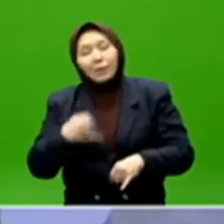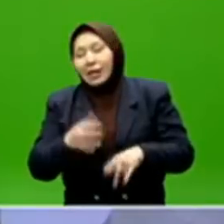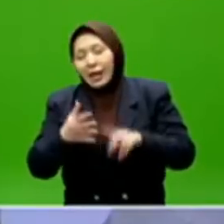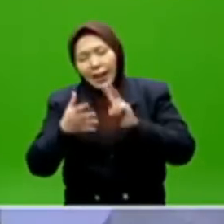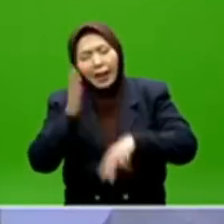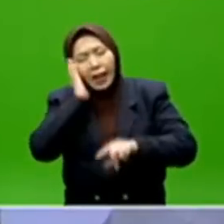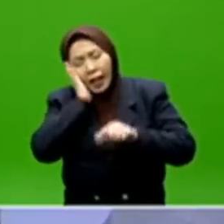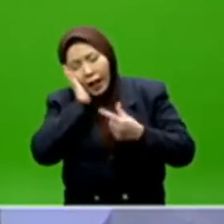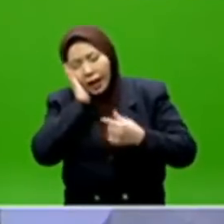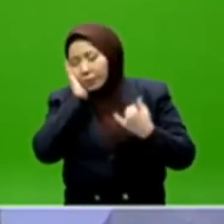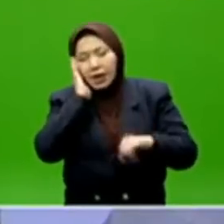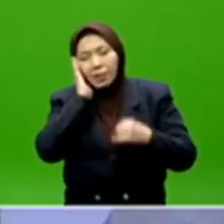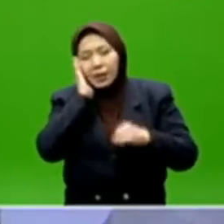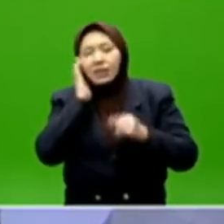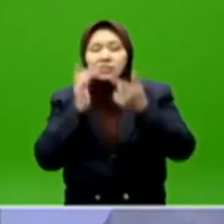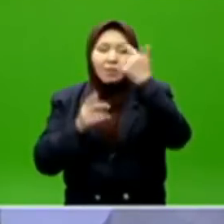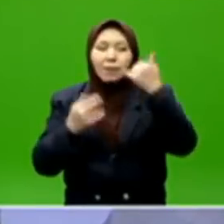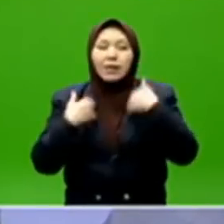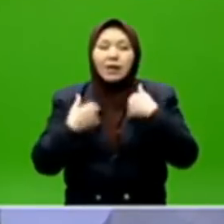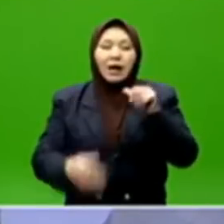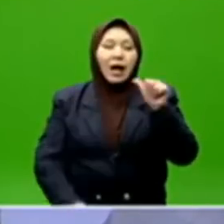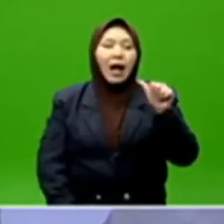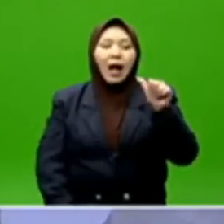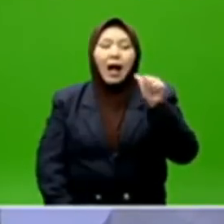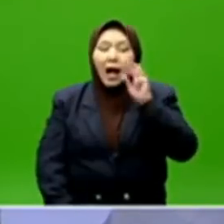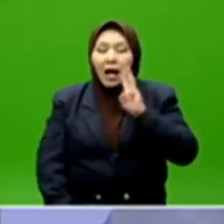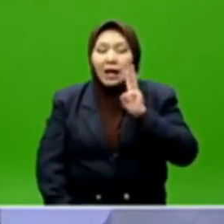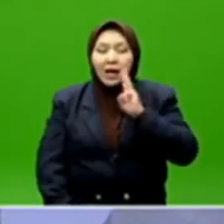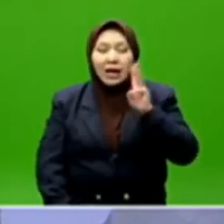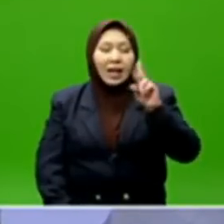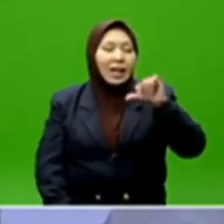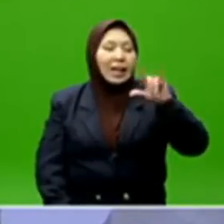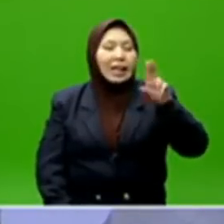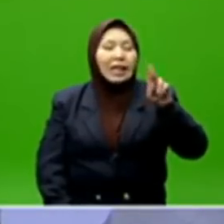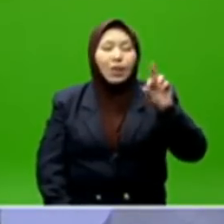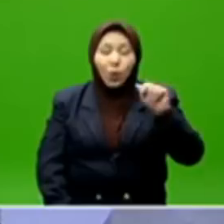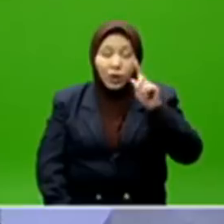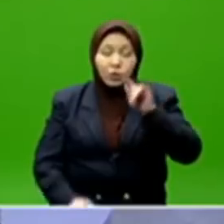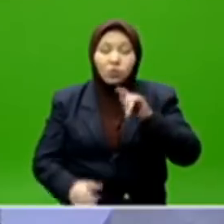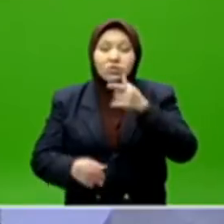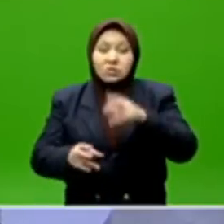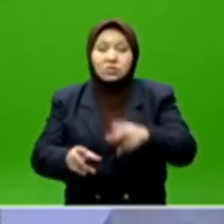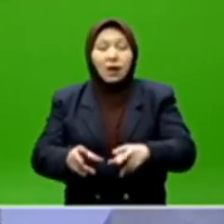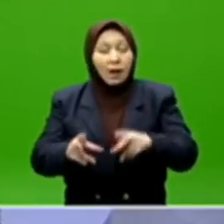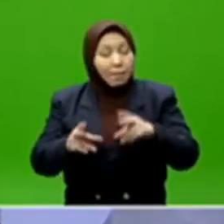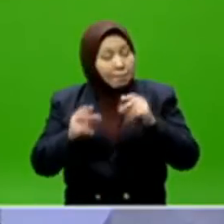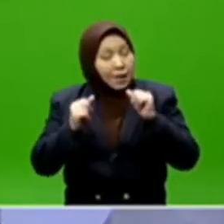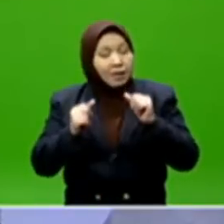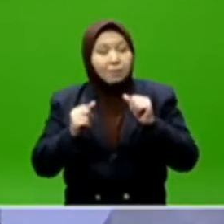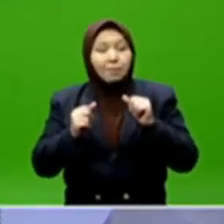jadi. Tak jadi. Kan? Kalau asyik telan air liur je, itu yang menyebabkan cepat dia